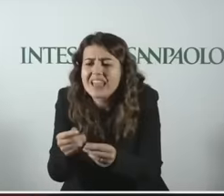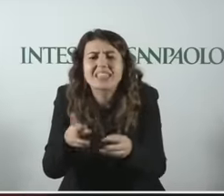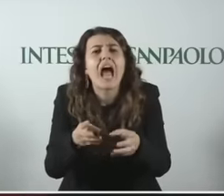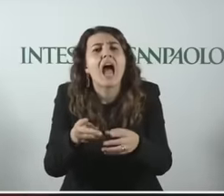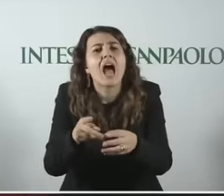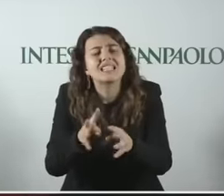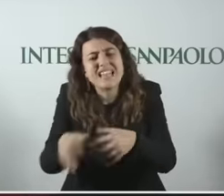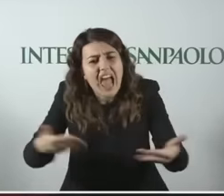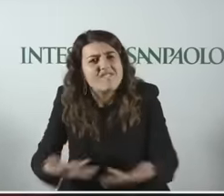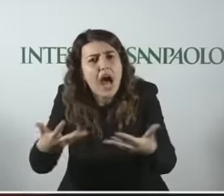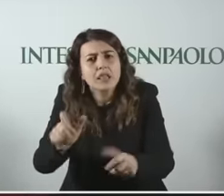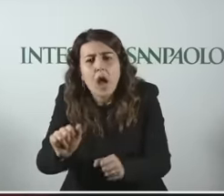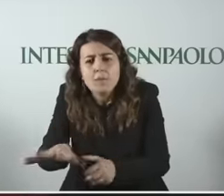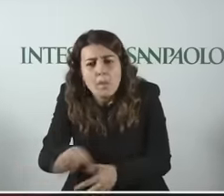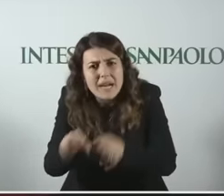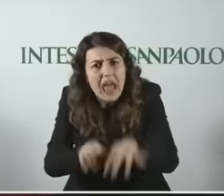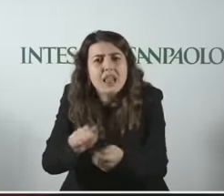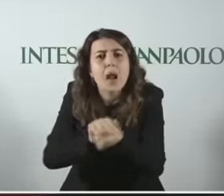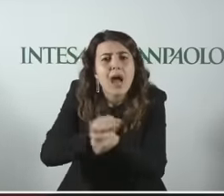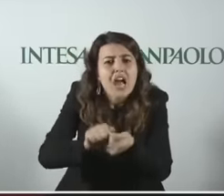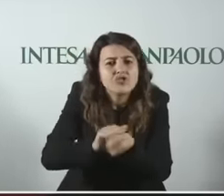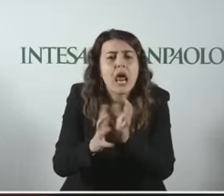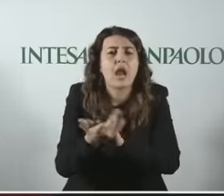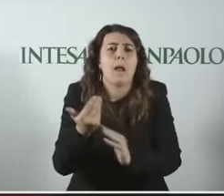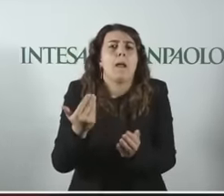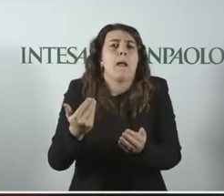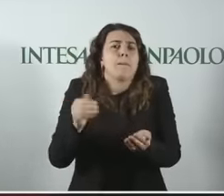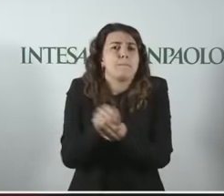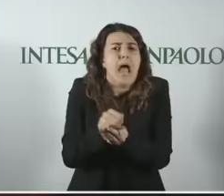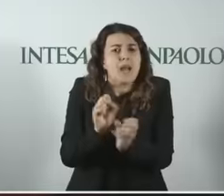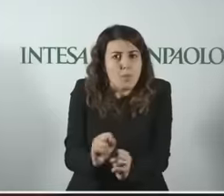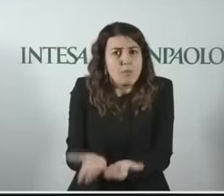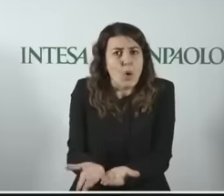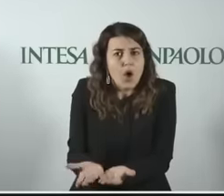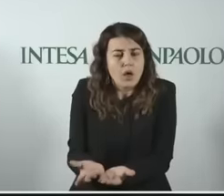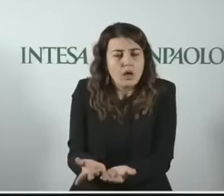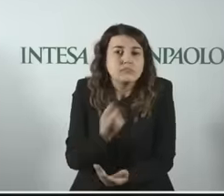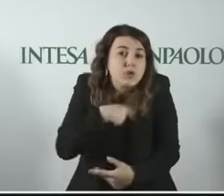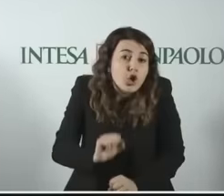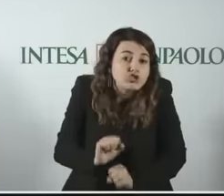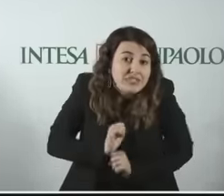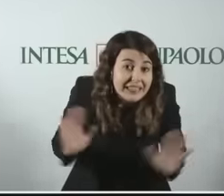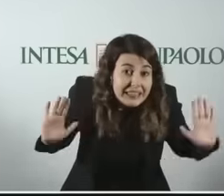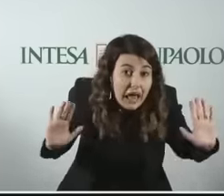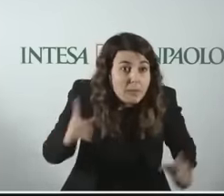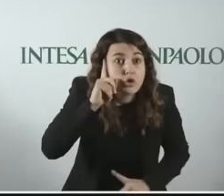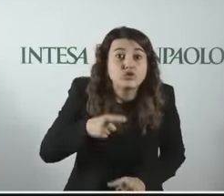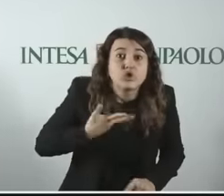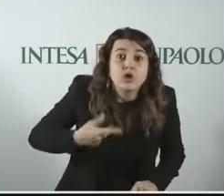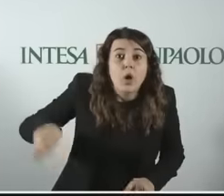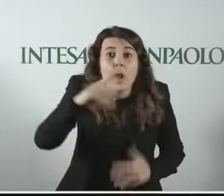macinarli e farci il pane ovviamente noi Noi ci fidiamo Eh non so se ci sono archeologi in